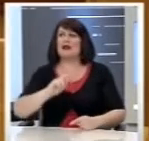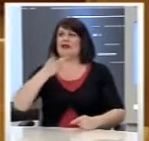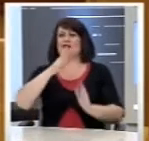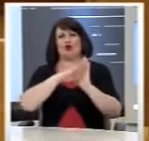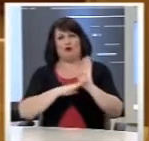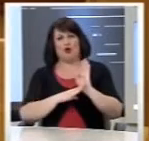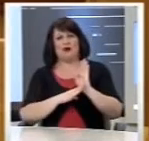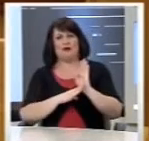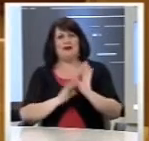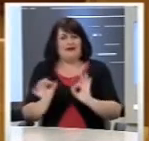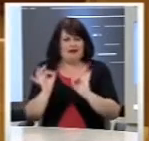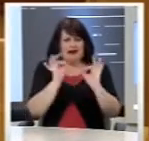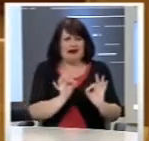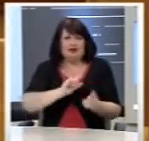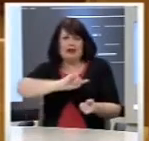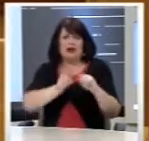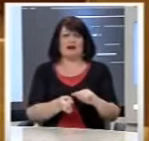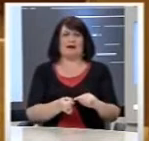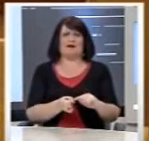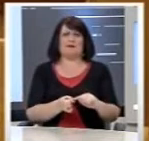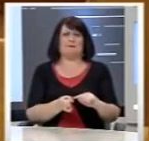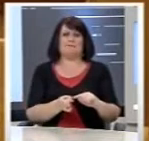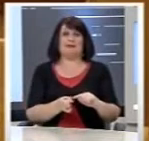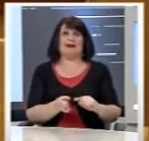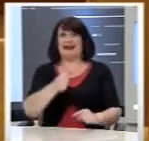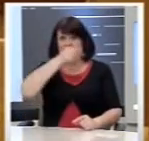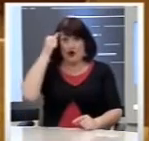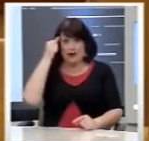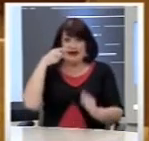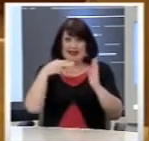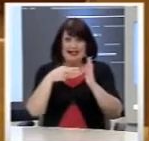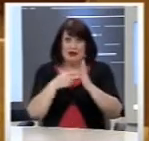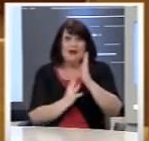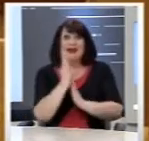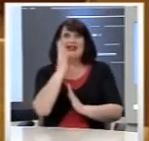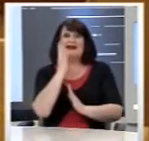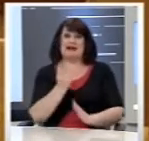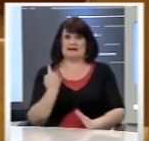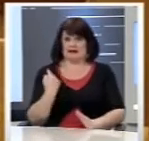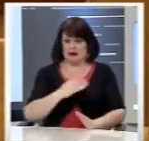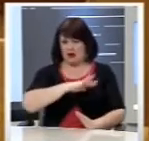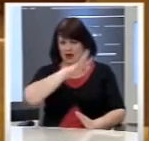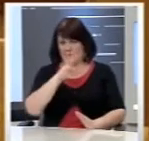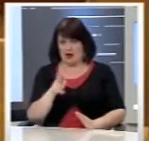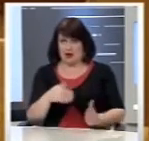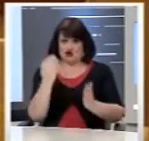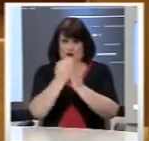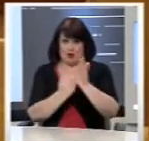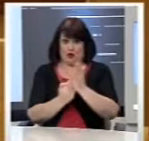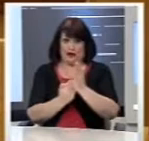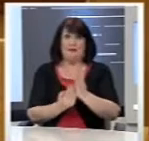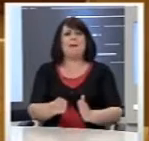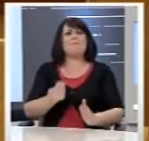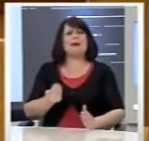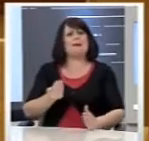πρόγραμμα είναι ακριβώς η αντίθετη. Από το καλοκαίρι του 2014 έως το τέλος του προγράμματος και πριν ακόμα